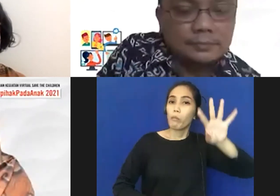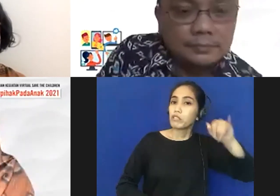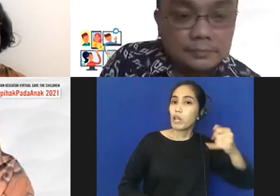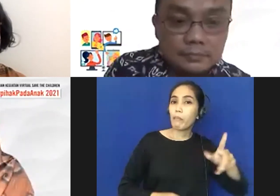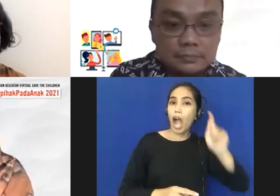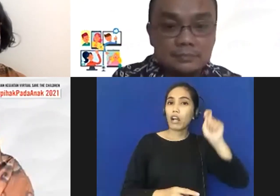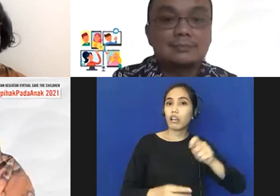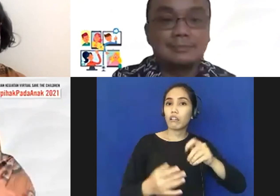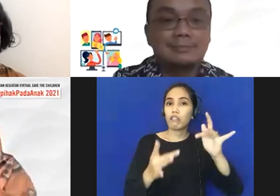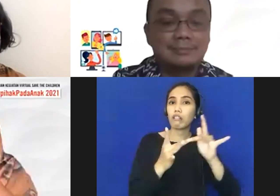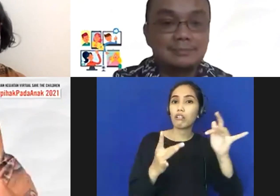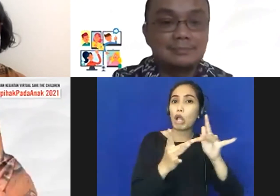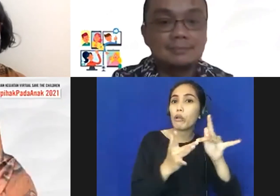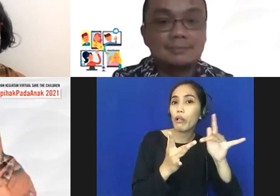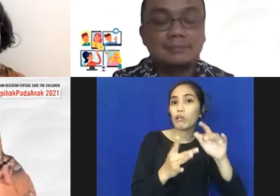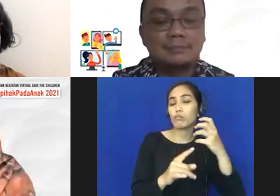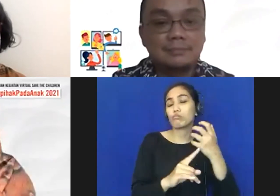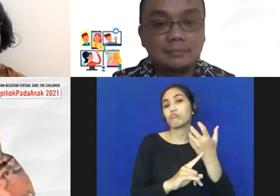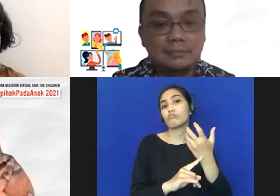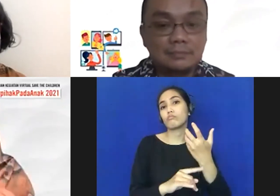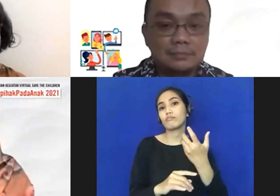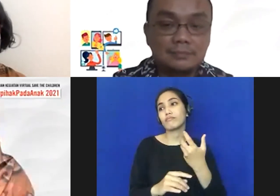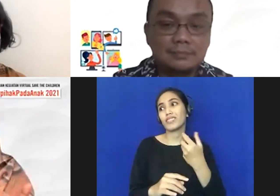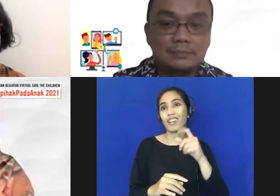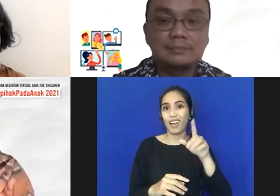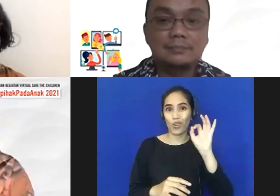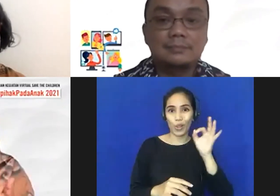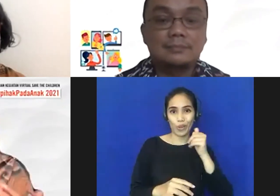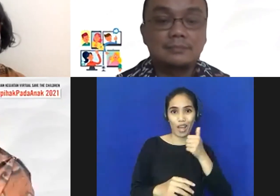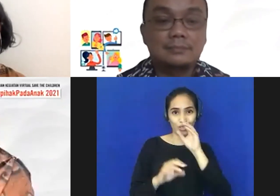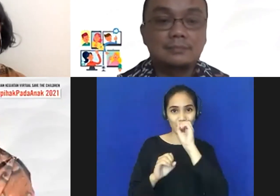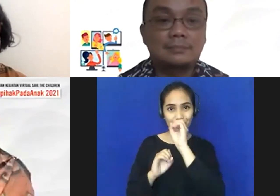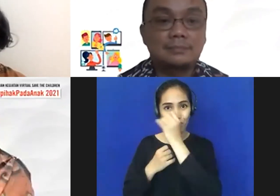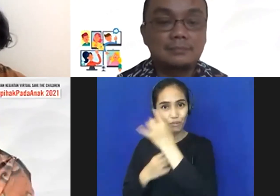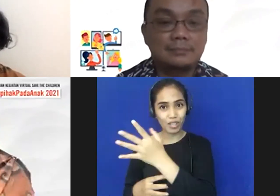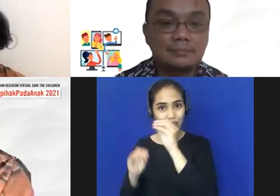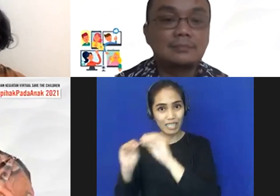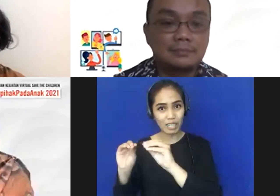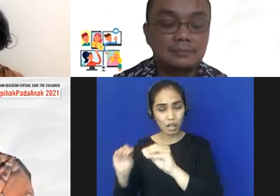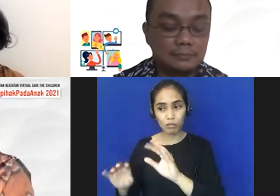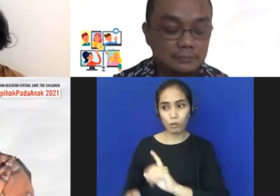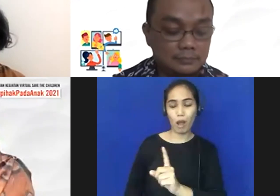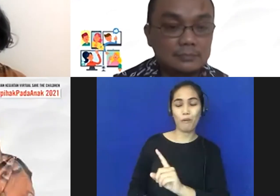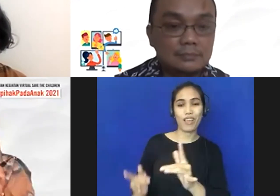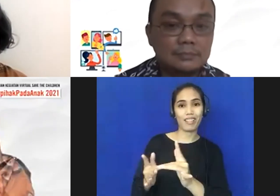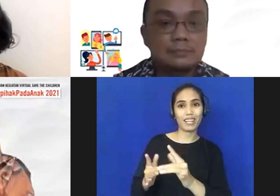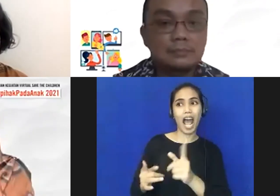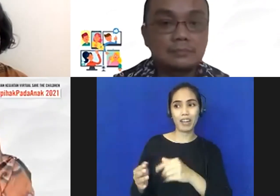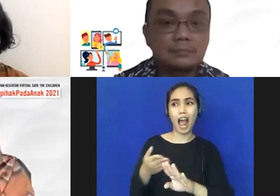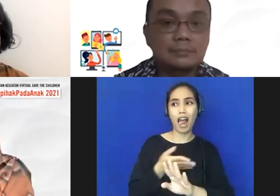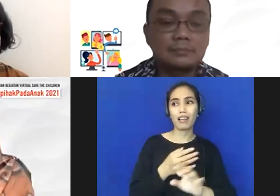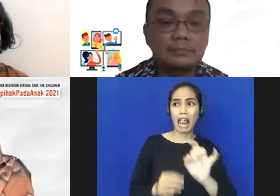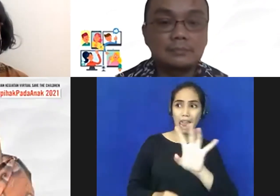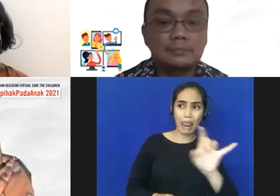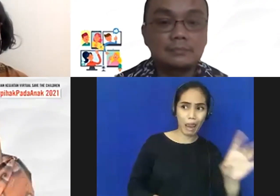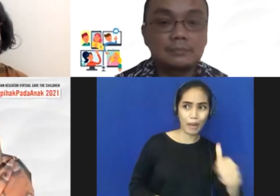internet terus misalnya ya. Kita bisa memberitahu nggak bisa karena begini-begini, ayo ada alternatif lain. Nah, sehingga keputusan itu